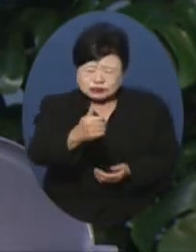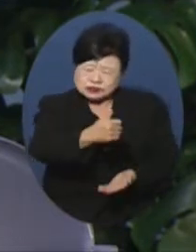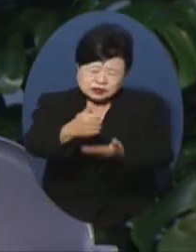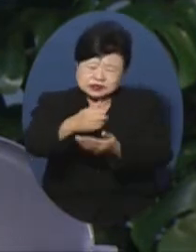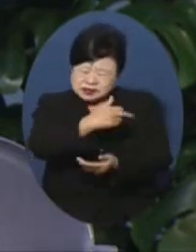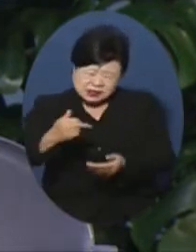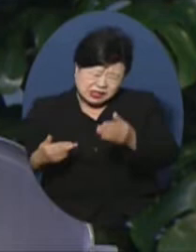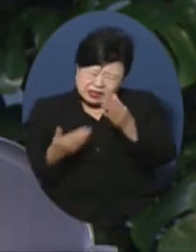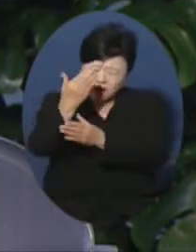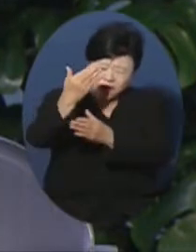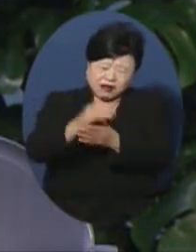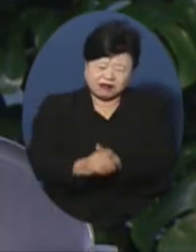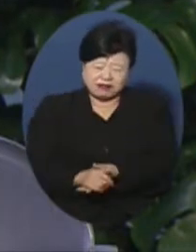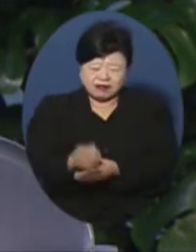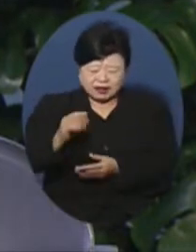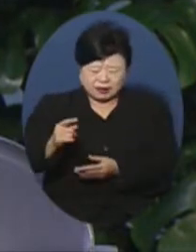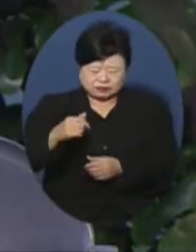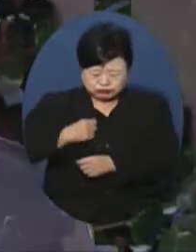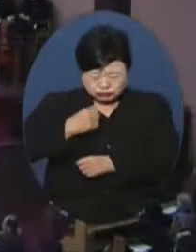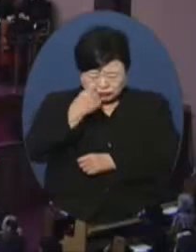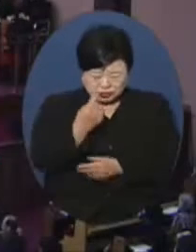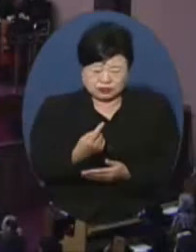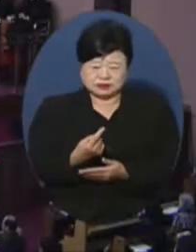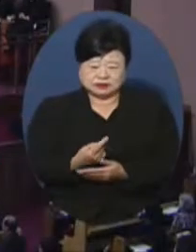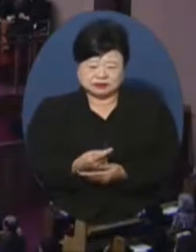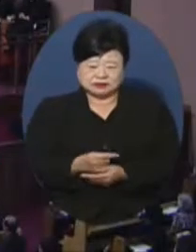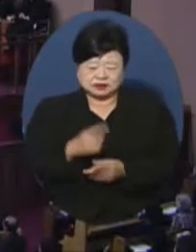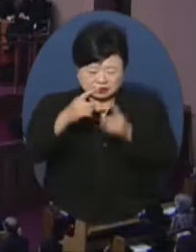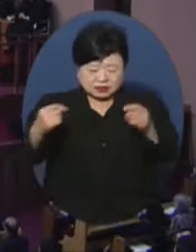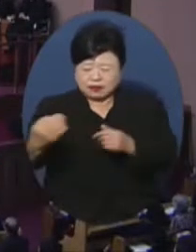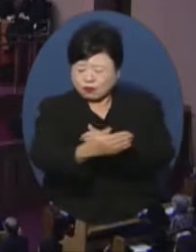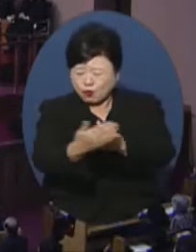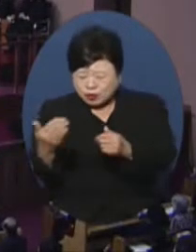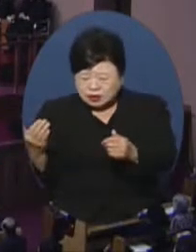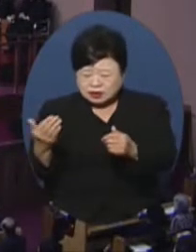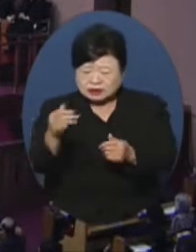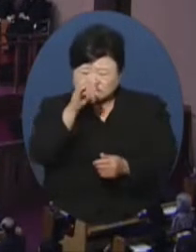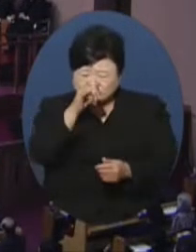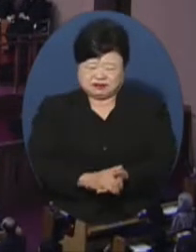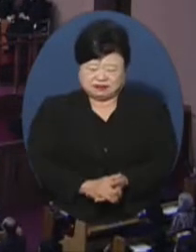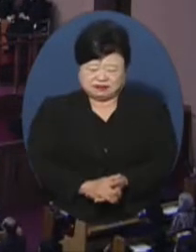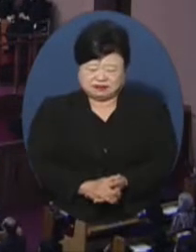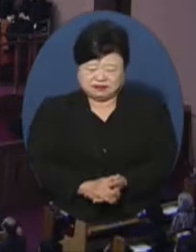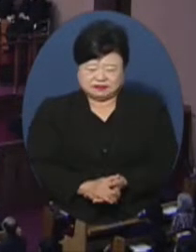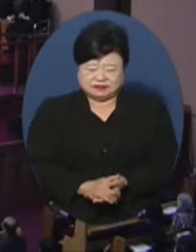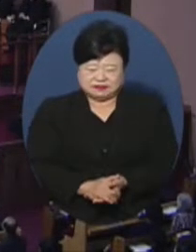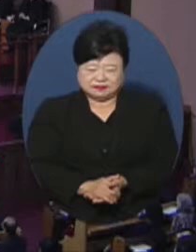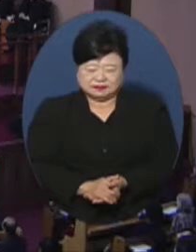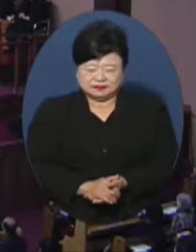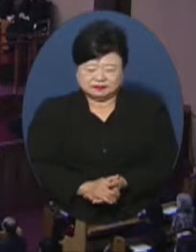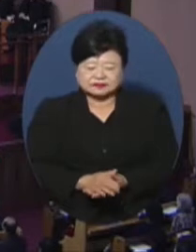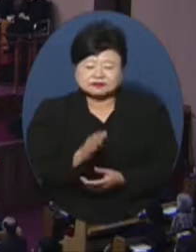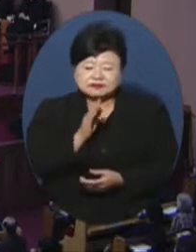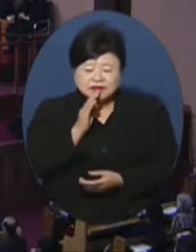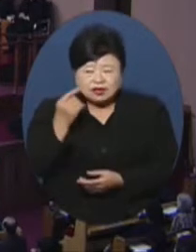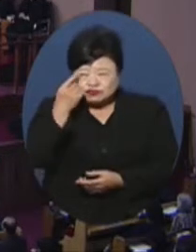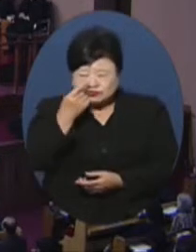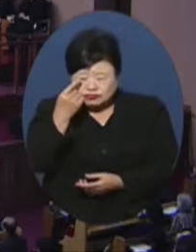주인님, 큰일 났습니다. 아람 군대가 성을 포위하고 있습니다. 그